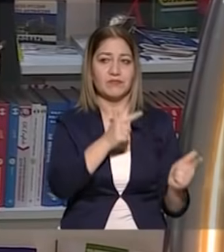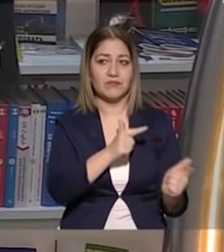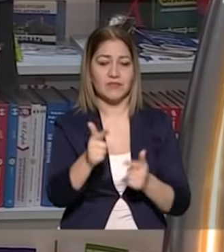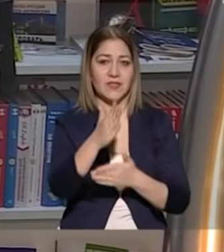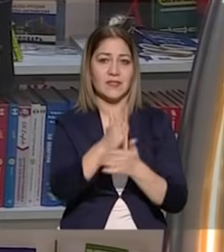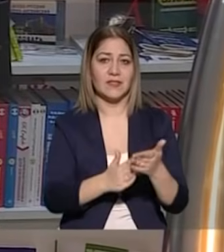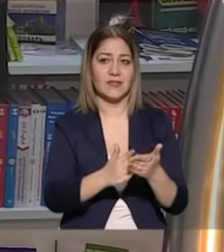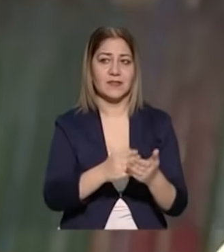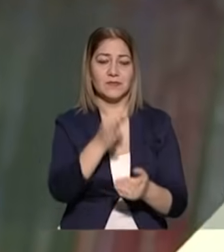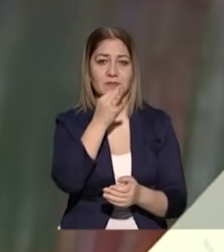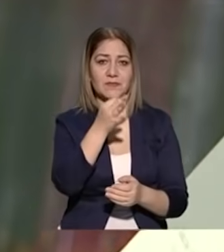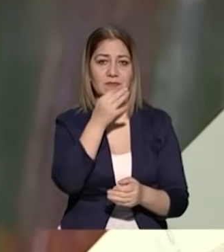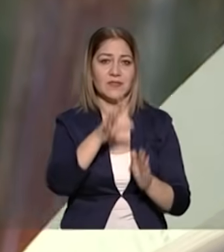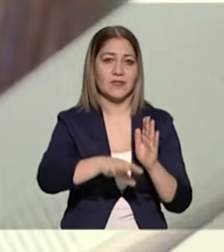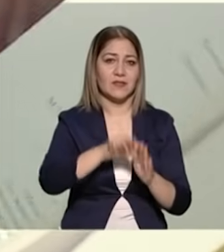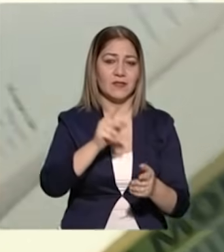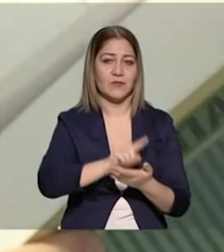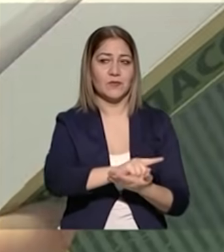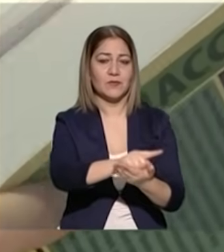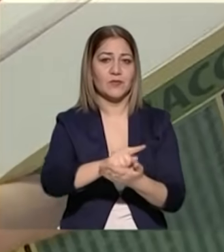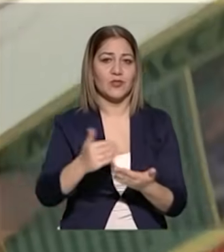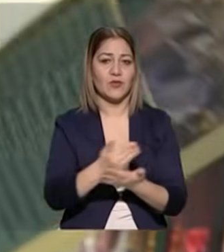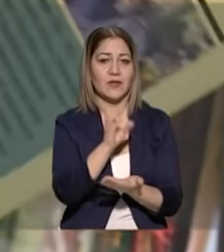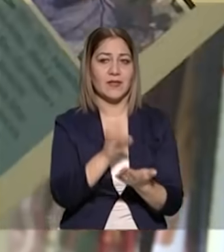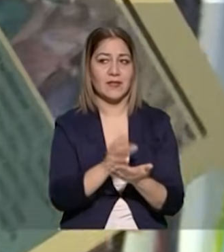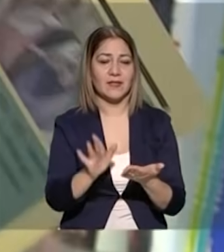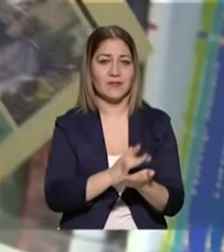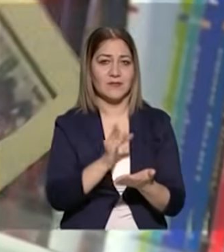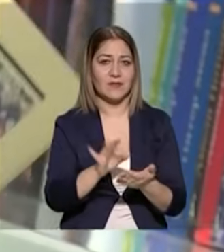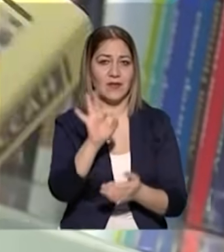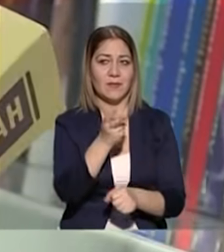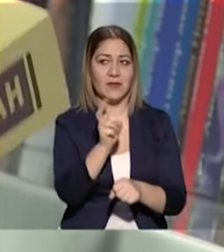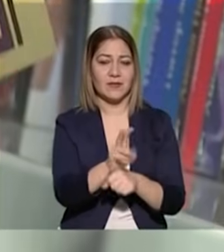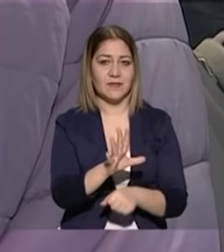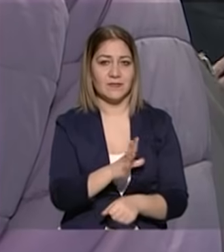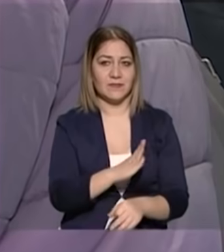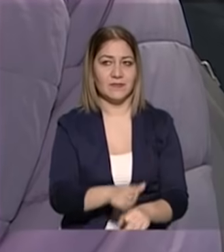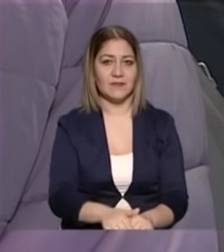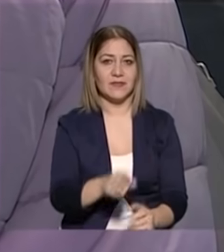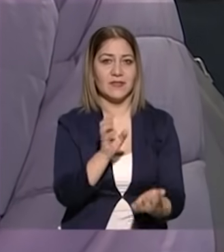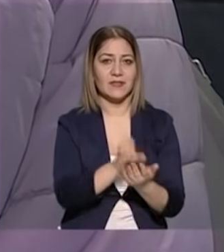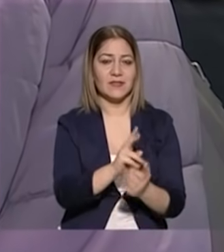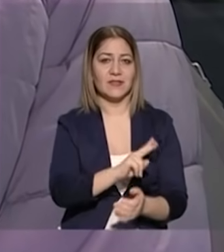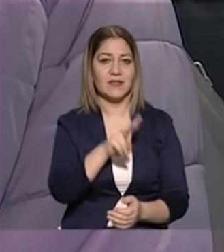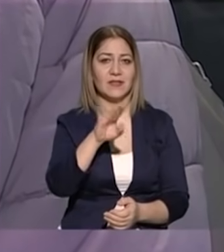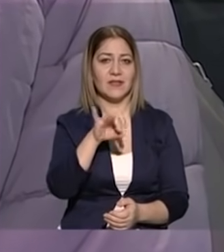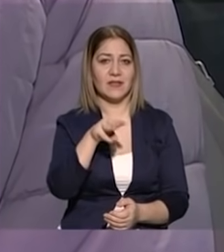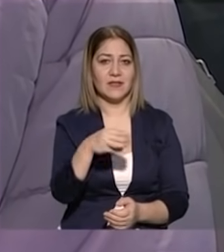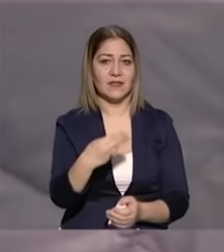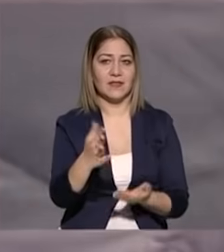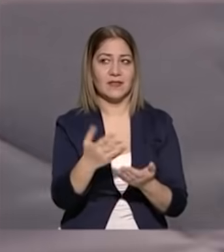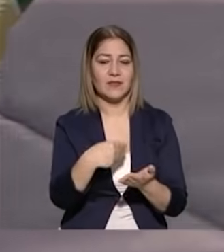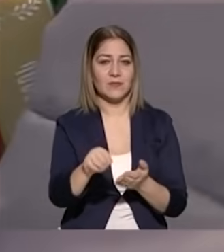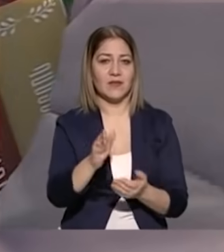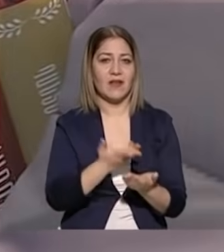կատարած, մյուսներն էլ տեղում, ընտրելու, խորհրդակցելու, նոր գրքի էջերը թերթելու համար էին գրախանութ եկել։ Գրքասեր Լիլիթը գնում է